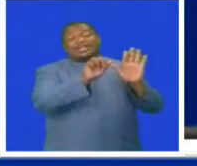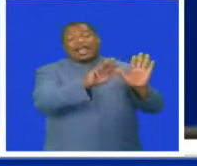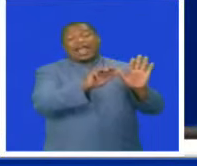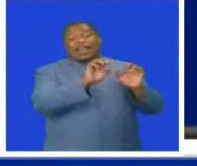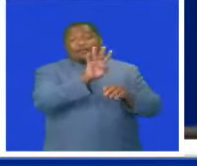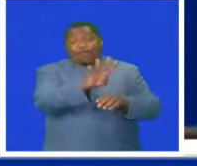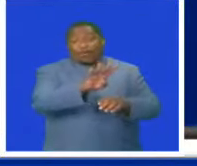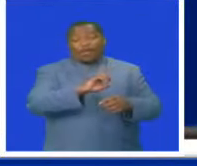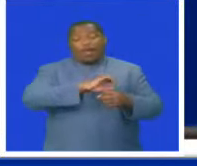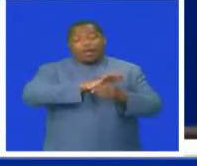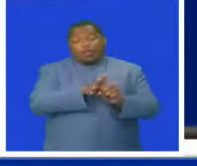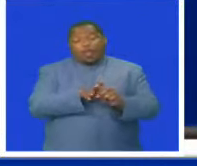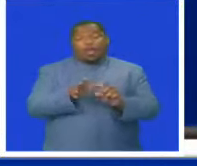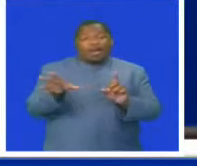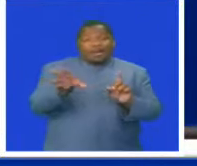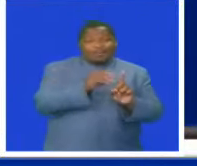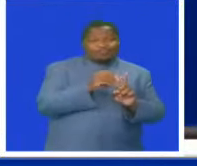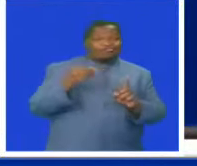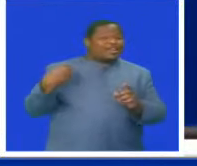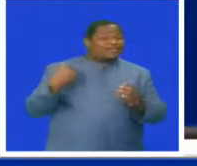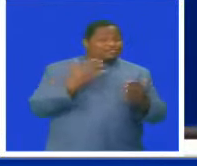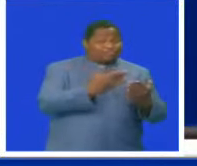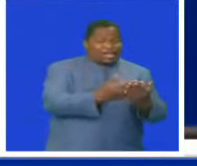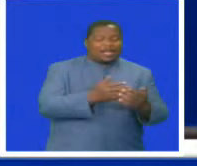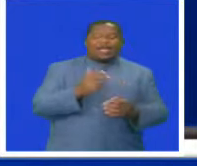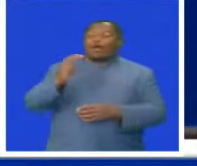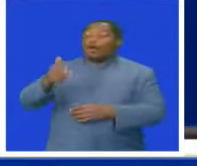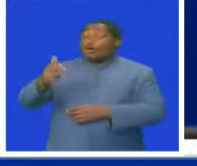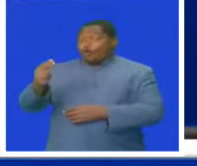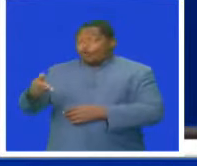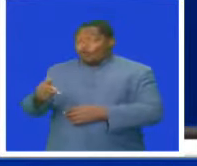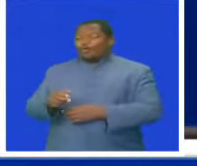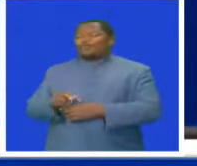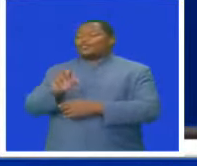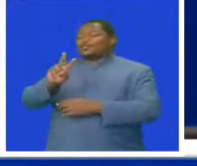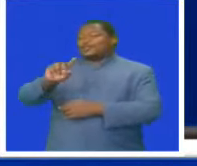2,694 lana lo mkhuhlane. Uhoho yena una